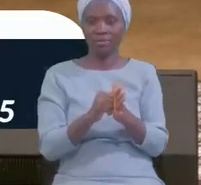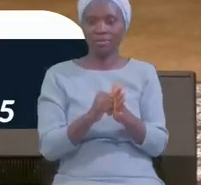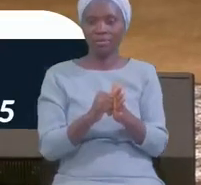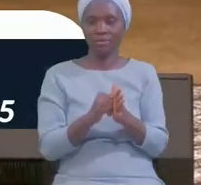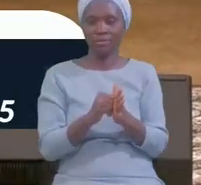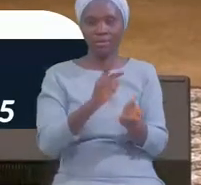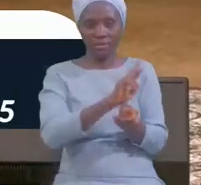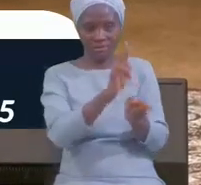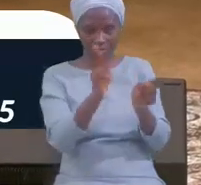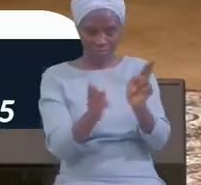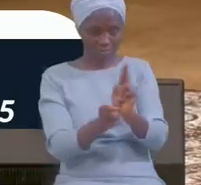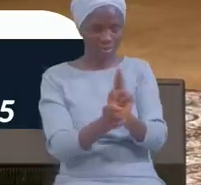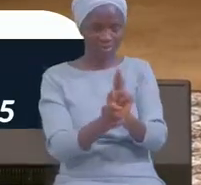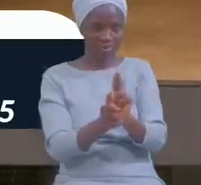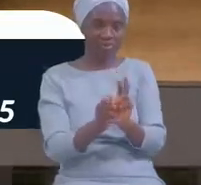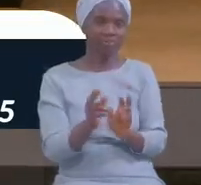Repentez-vous donc.